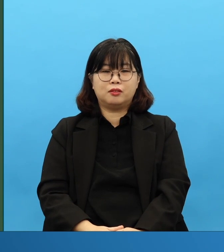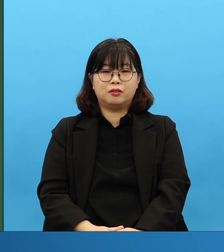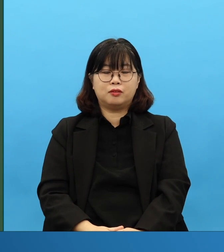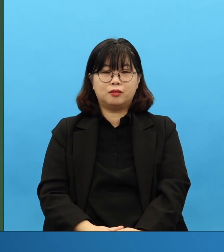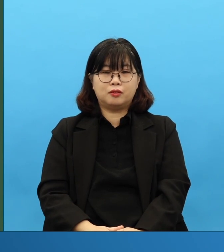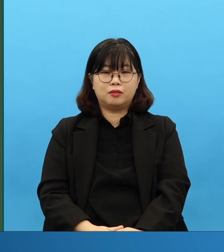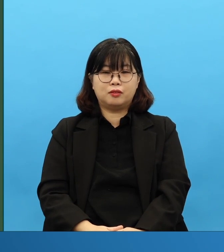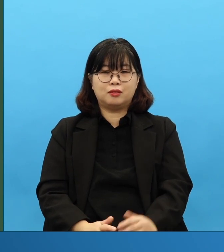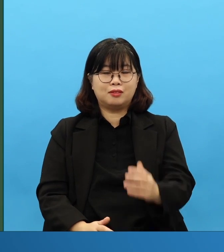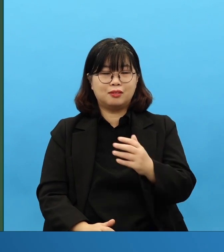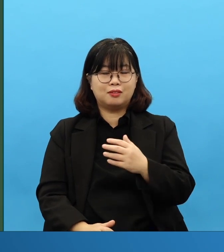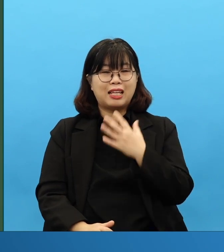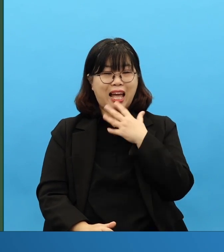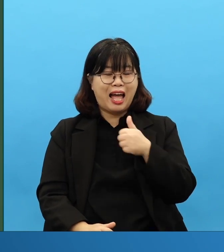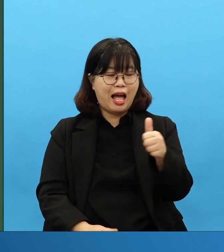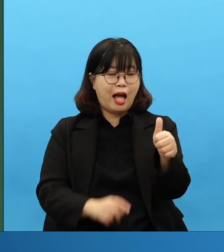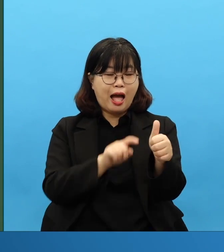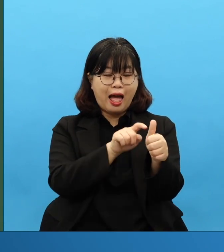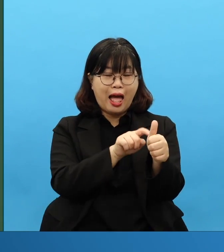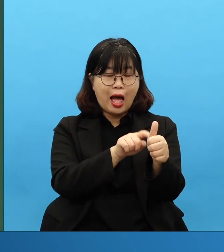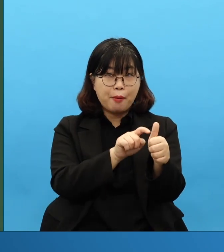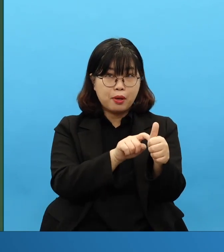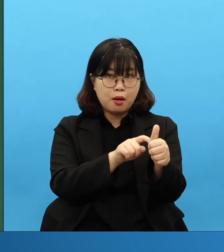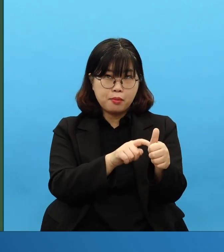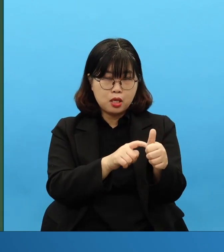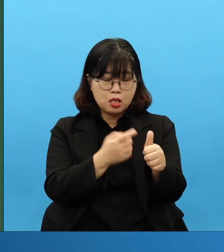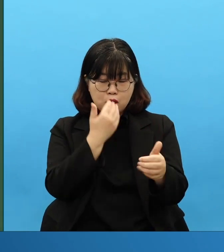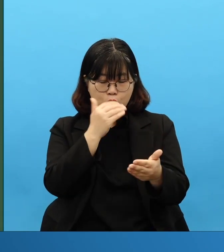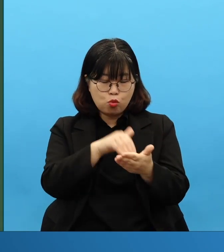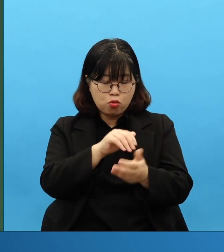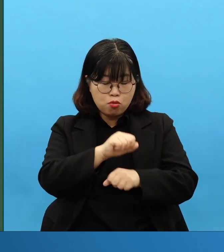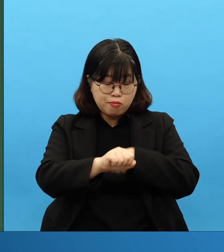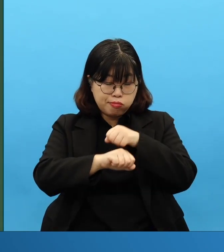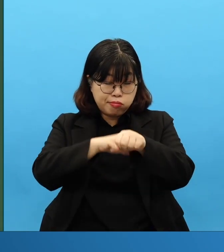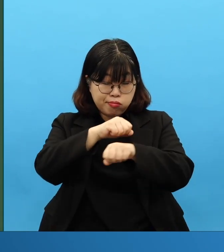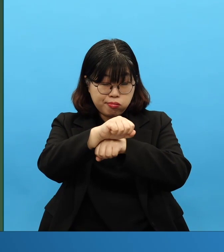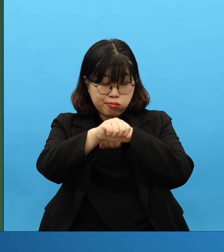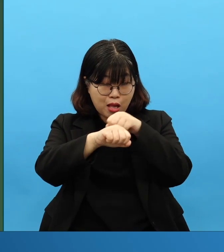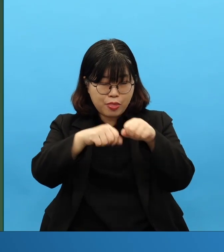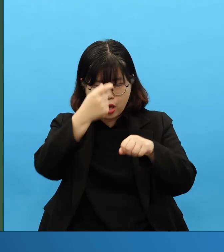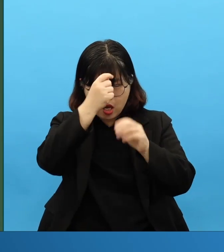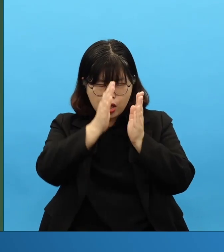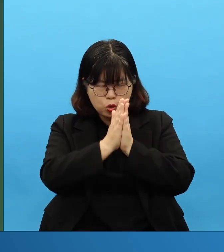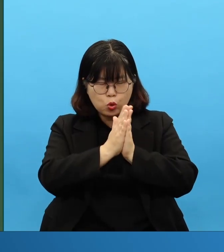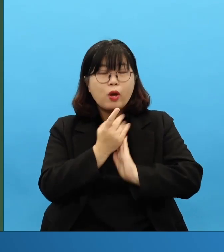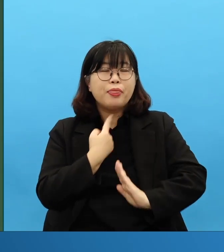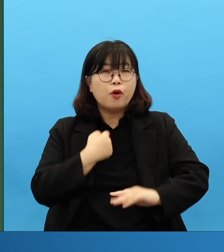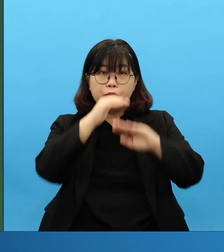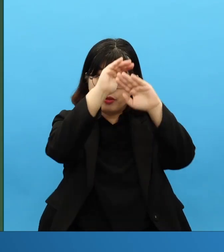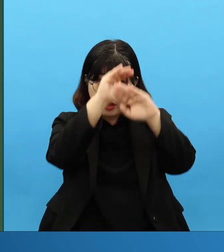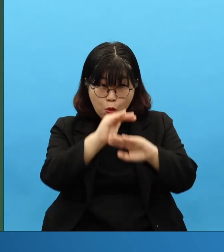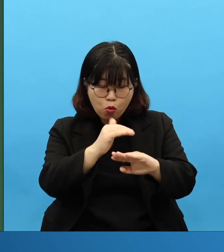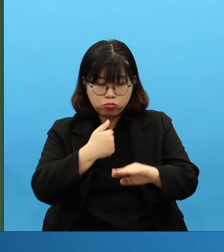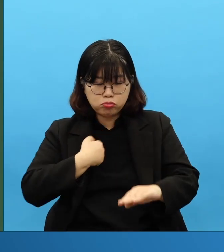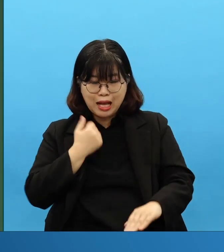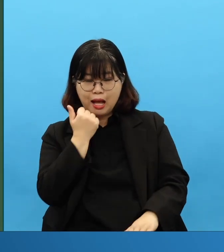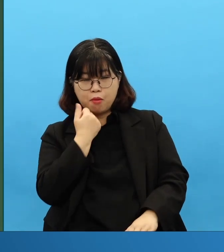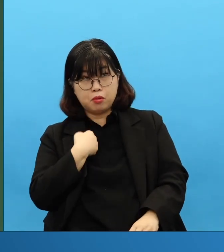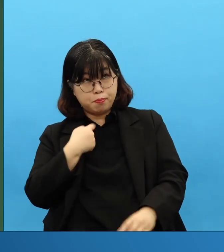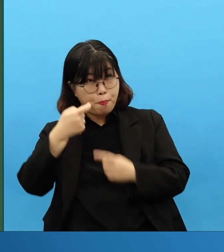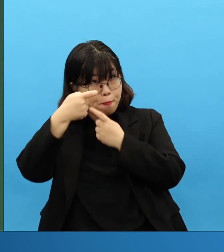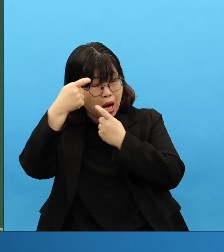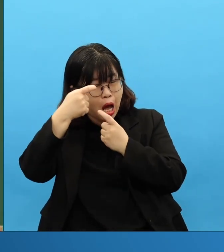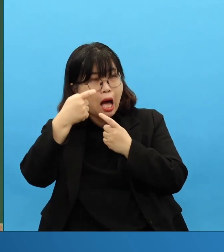단을 쌓았던 기도 알고 있고 또 아브라함이 전달해 줬어요. 아브라함이 제단을 기지다 것과 그 이유, 그리고 그 내용